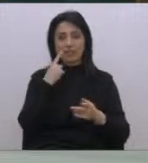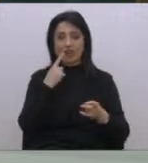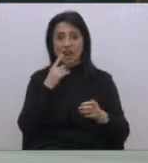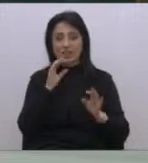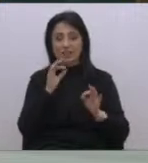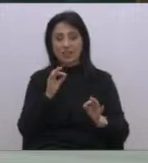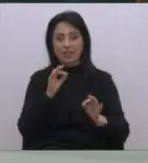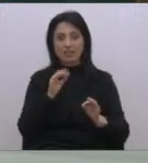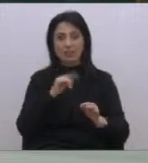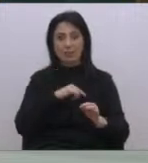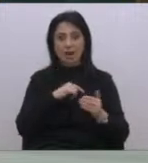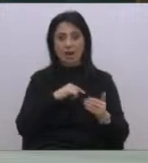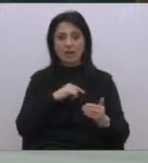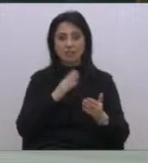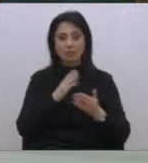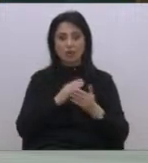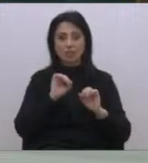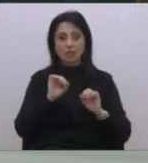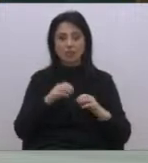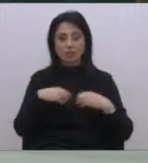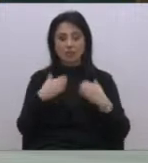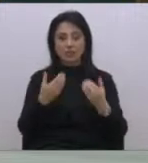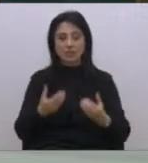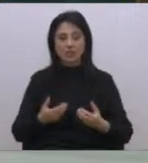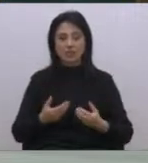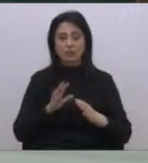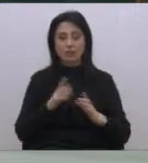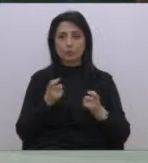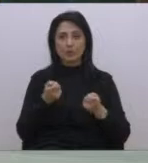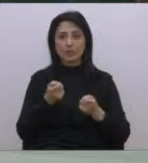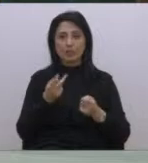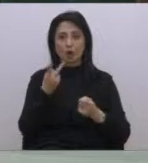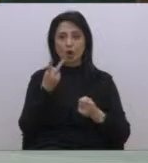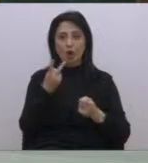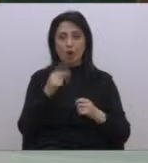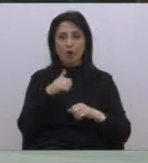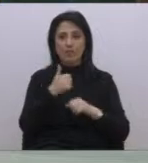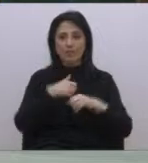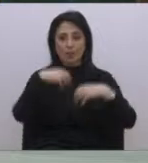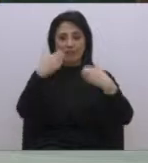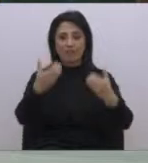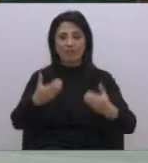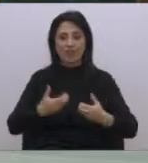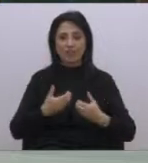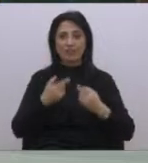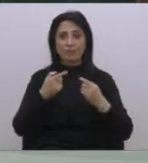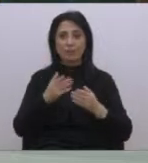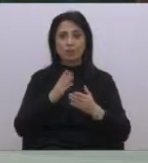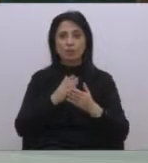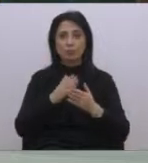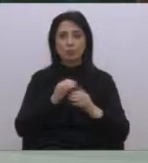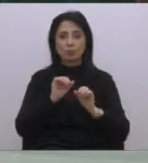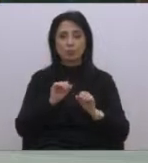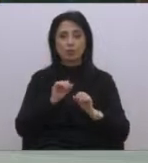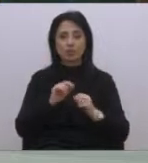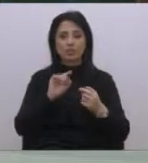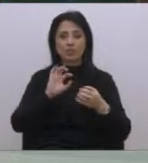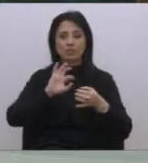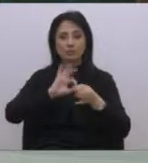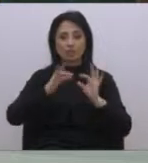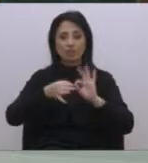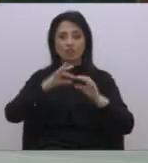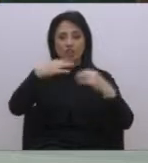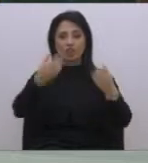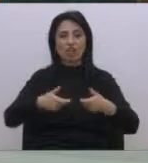სათანადო მახასიათებლების მქონე ზამთრის საბურავით სულ მცირე ორი წამყვანი ბორბალი სათანადო მახასიათებლების მქონე მოცურების საწინააღმდეგო ჯაჭვებით არ